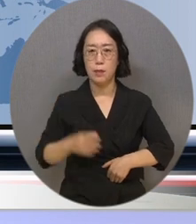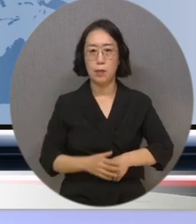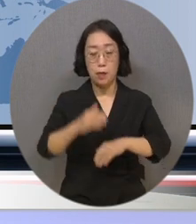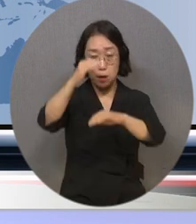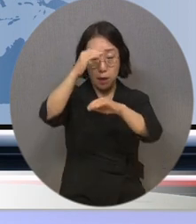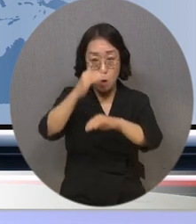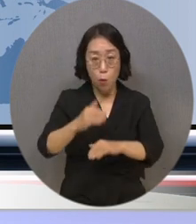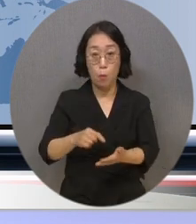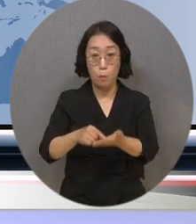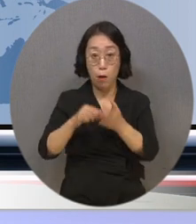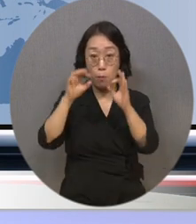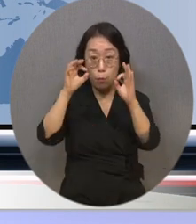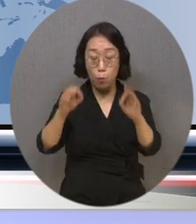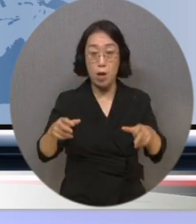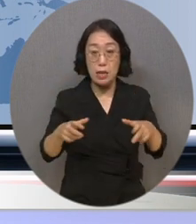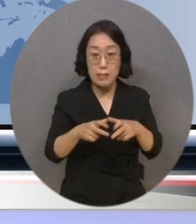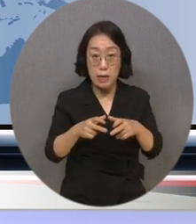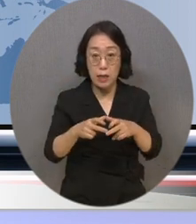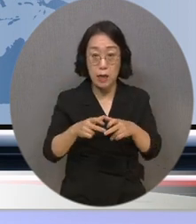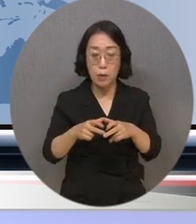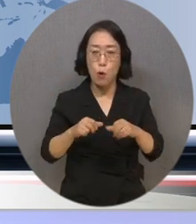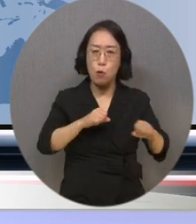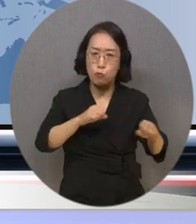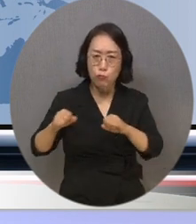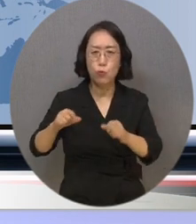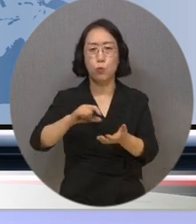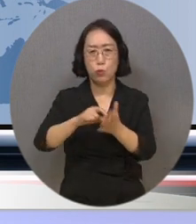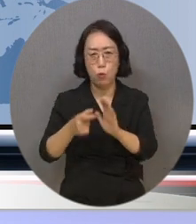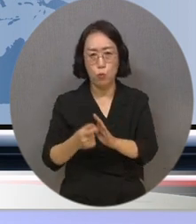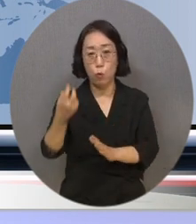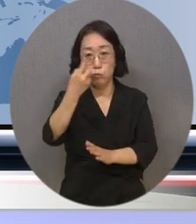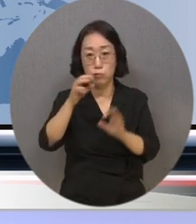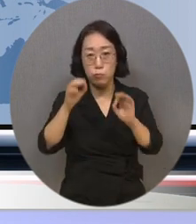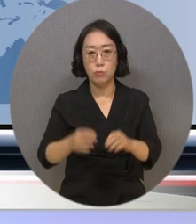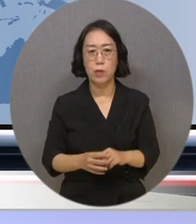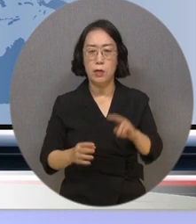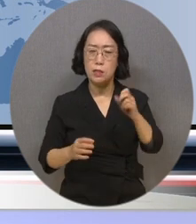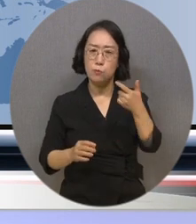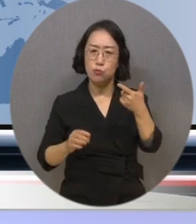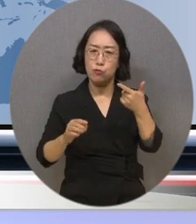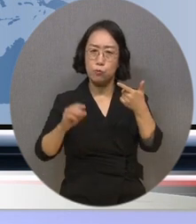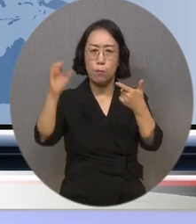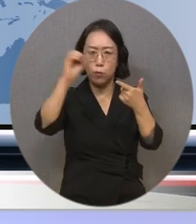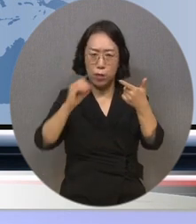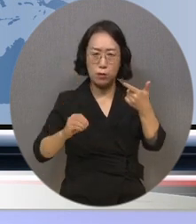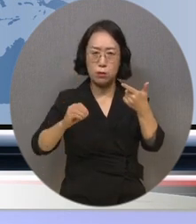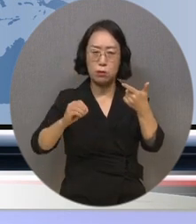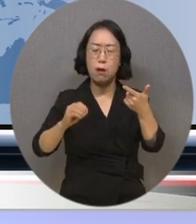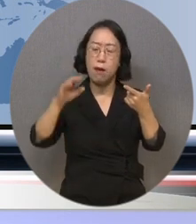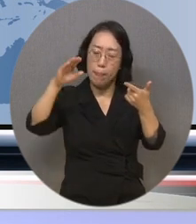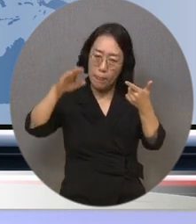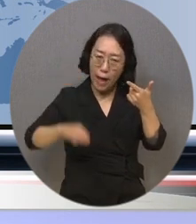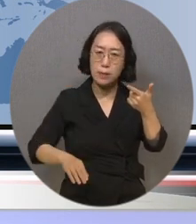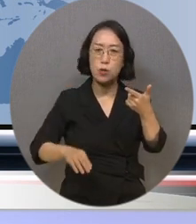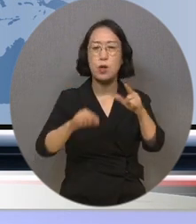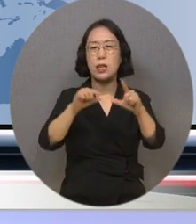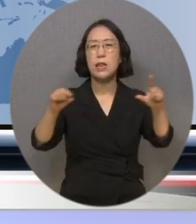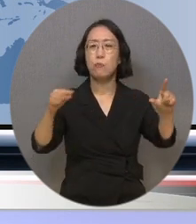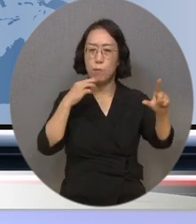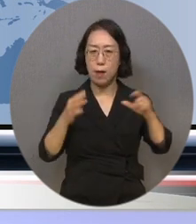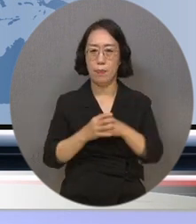생활체육 조사에서 나타난 장애인 생활체육 참여율은 26.6%로 여전히 낮은 상황인데요